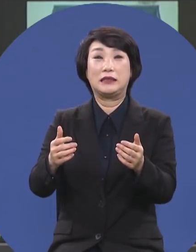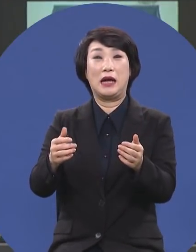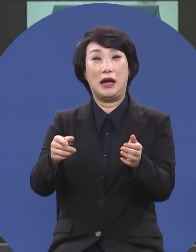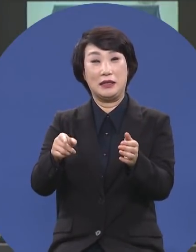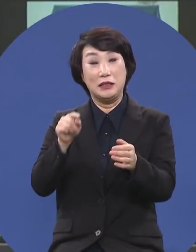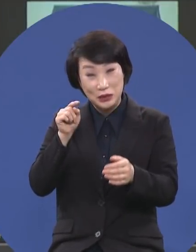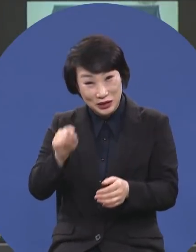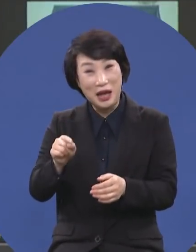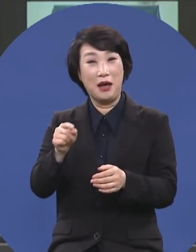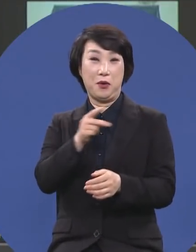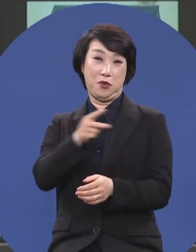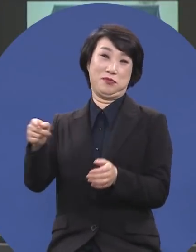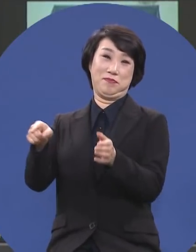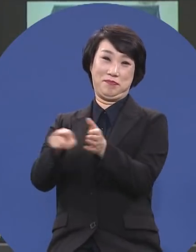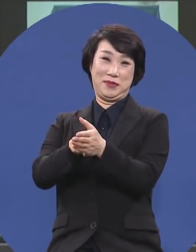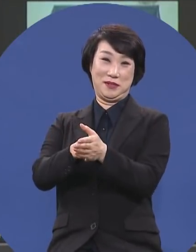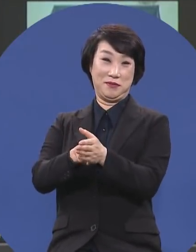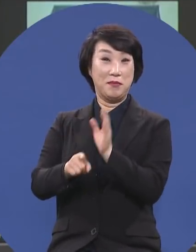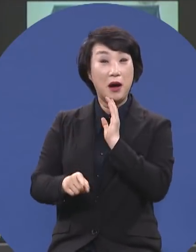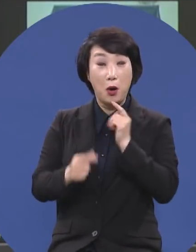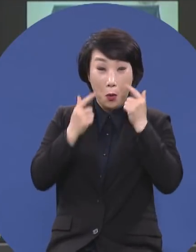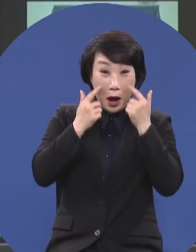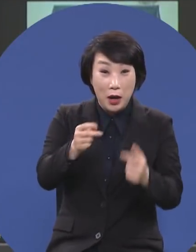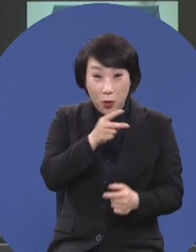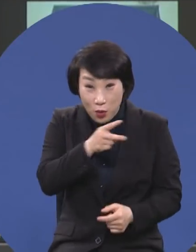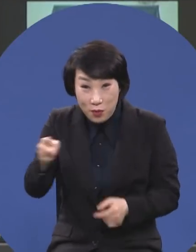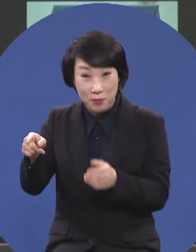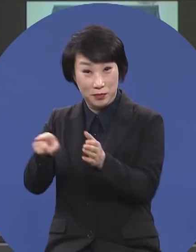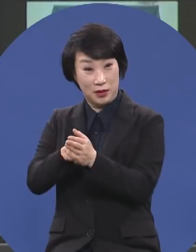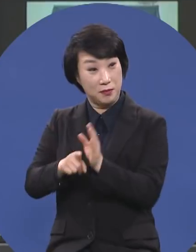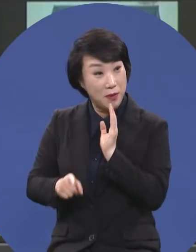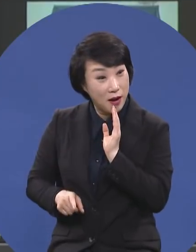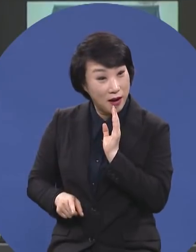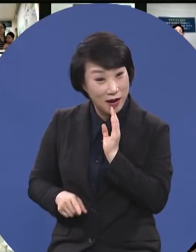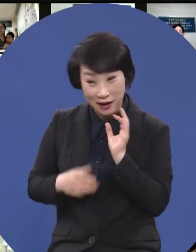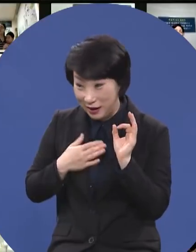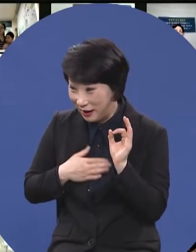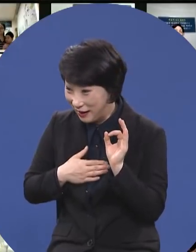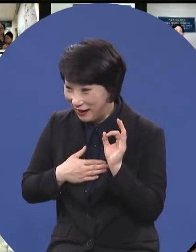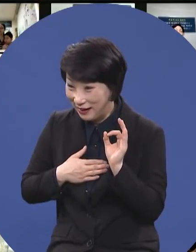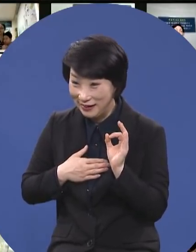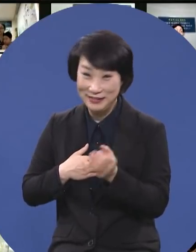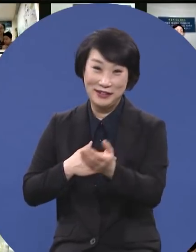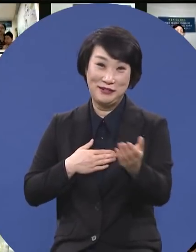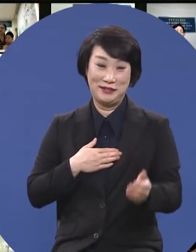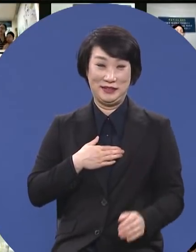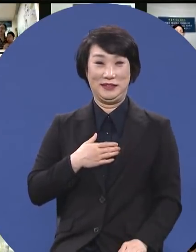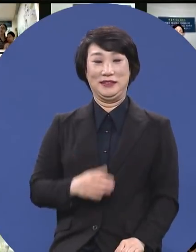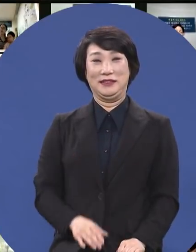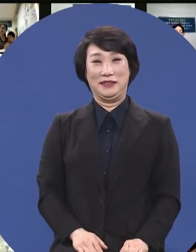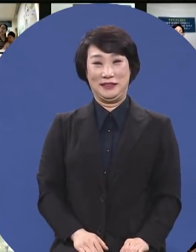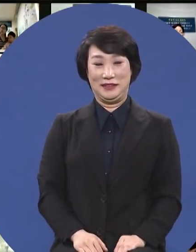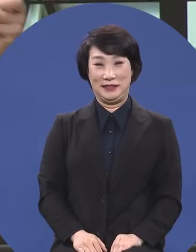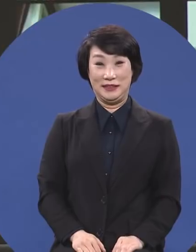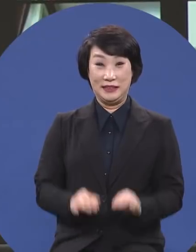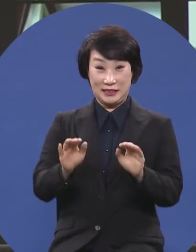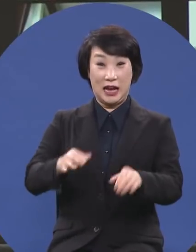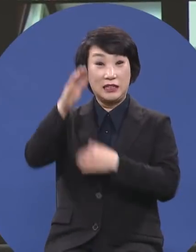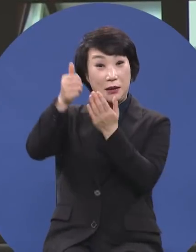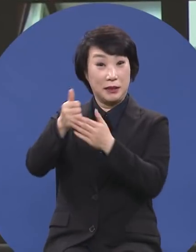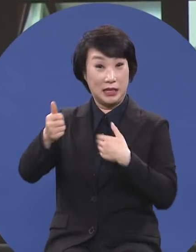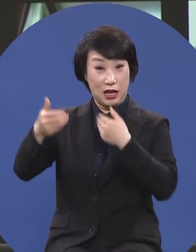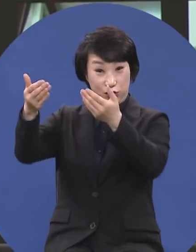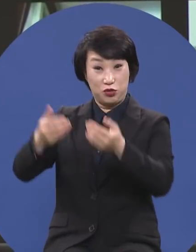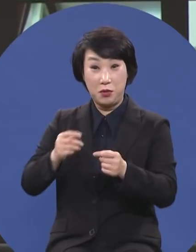확실한 것이 믿음 아니에요. 확실한 것이 믿음. 무슨 말인지 이해가 됩니까? 예, 하나님이 내게